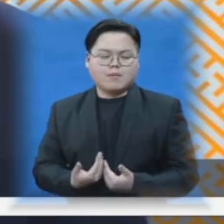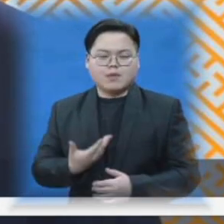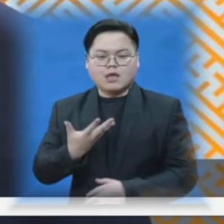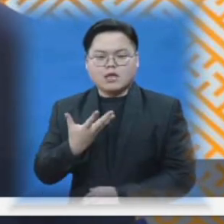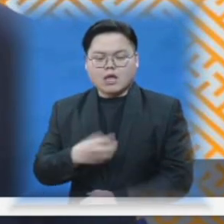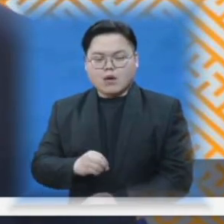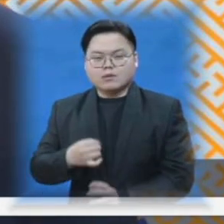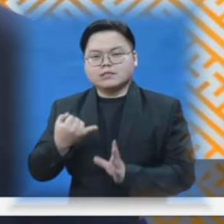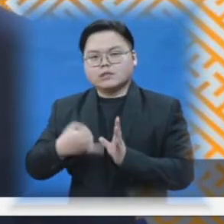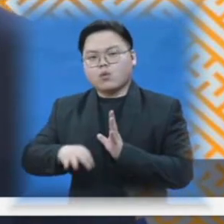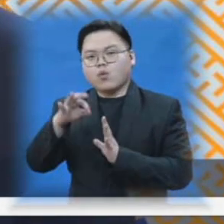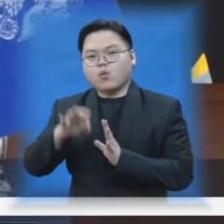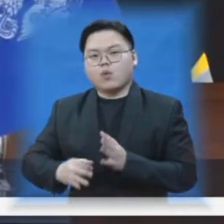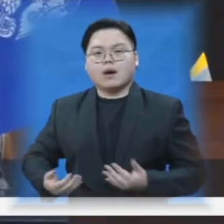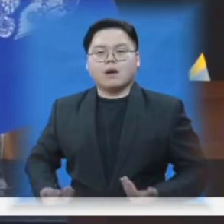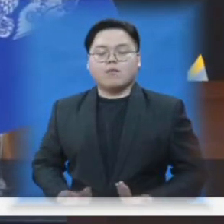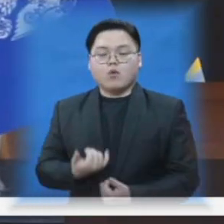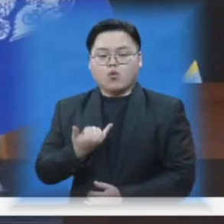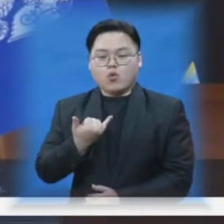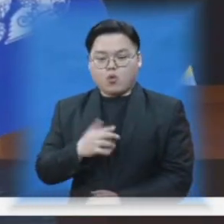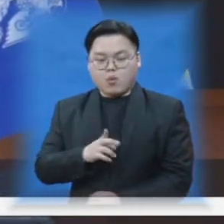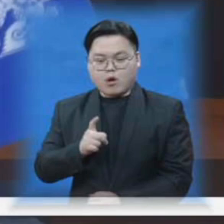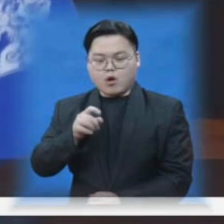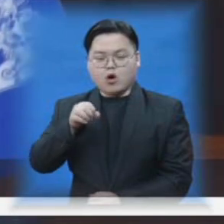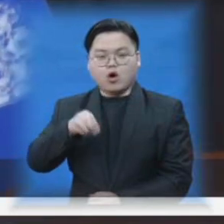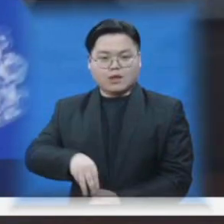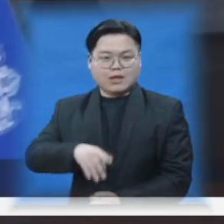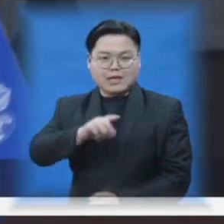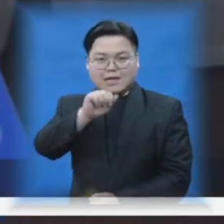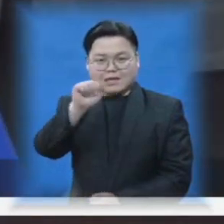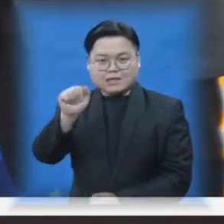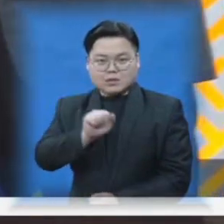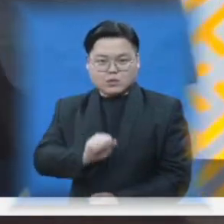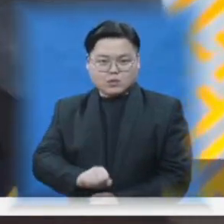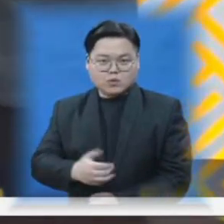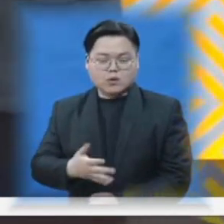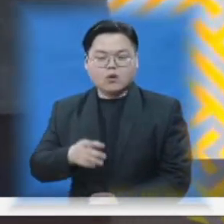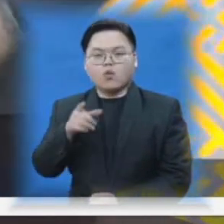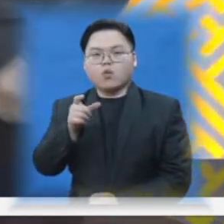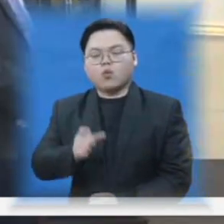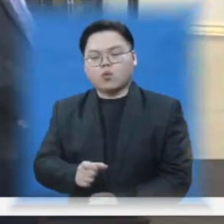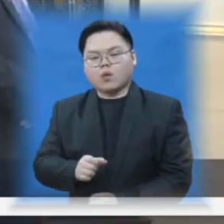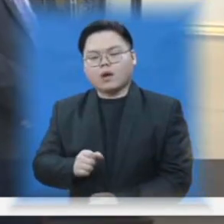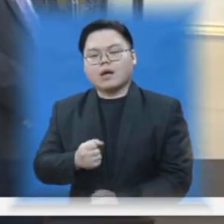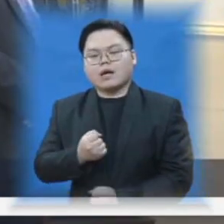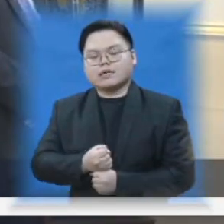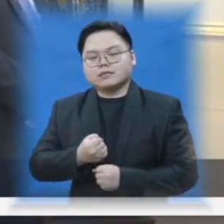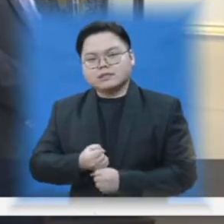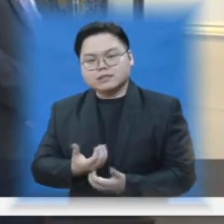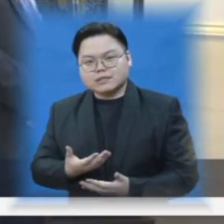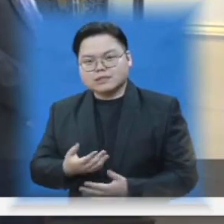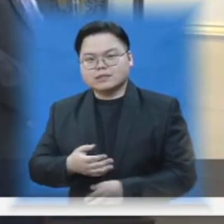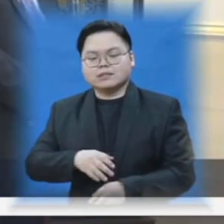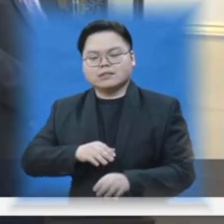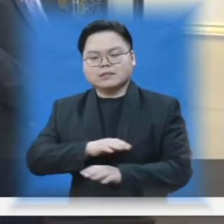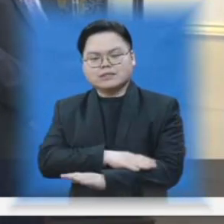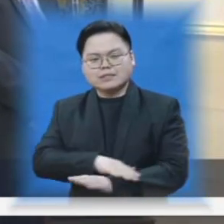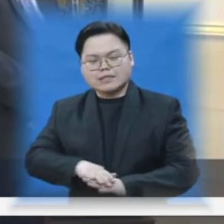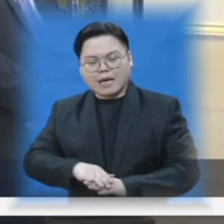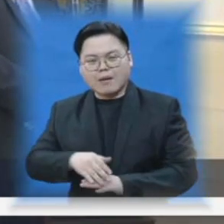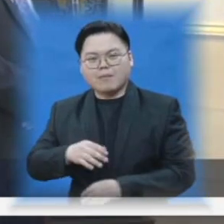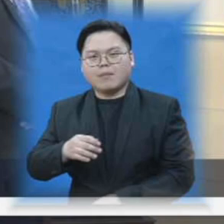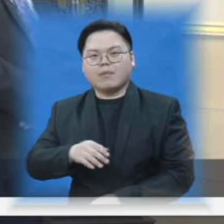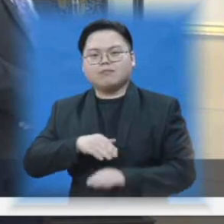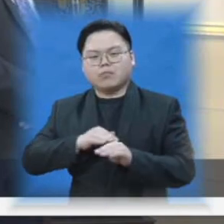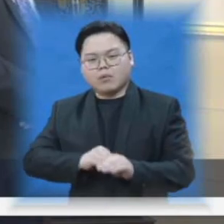байгаа энэ хотод хотын асуудал бол хүний ажиллаж амьдрах одоо замын төвчрэлч гэдэг юм уу те агаарын бохирдол замун хөрөөлийн борчмын аюулгүй